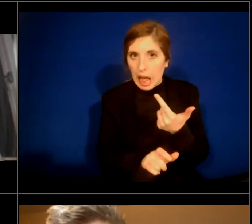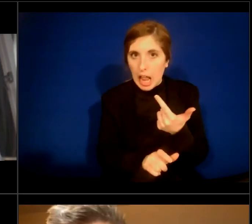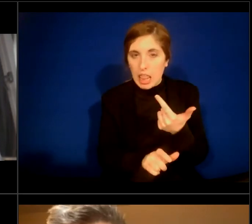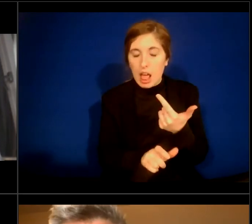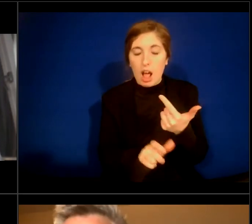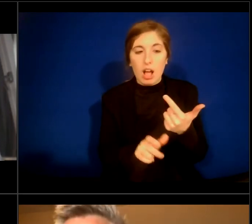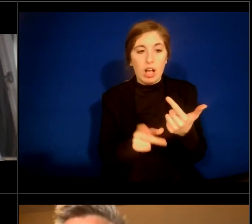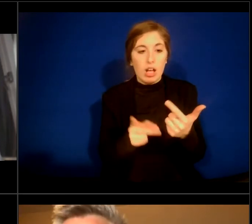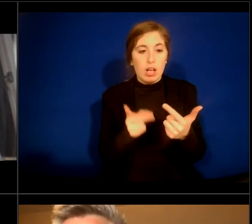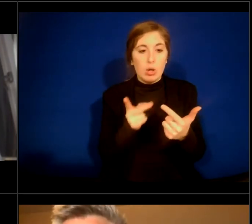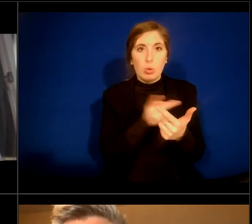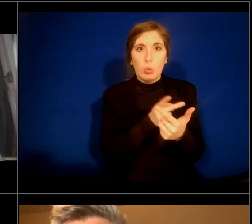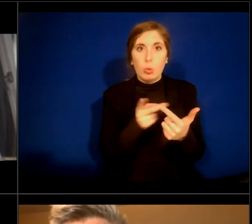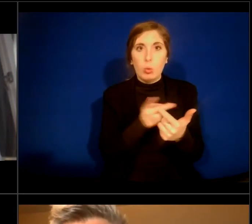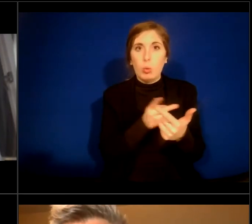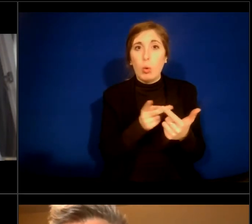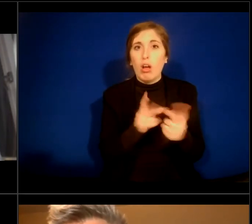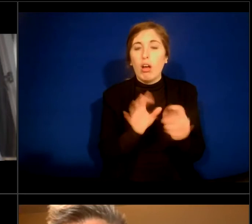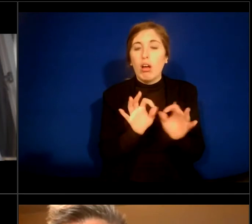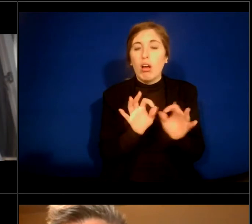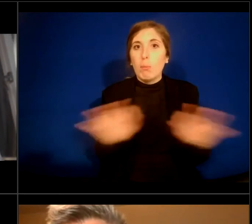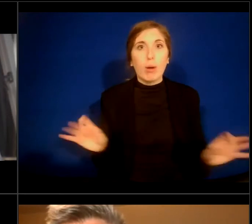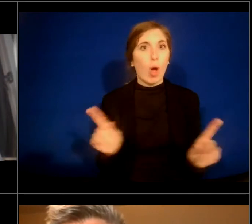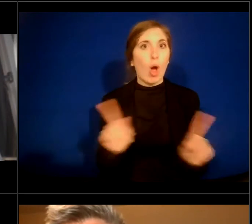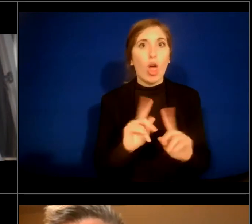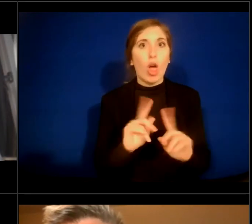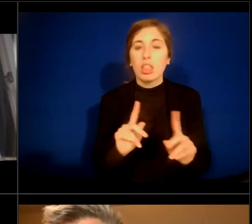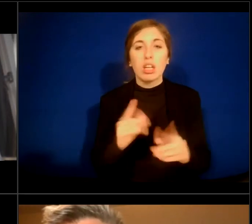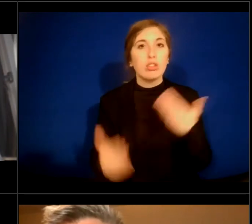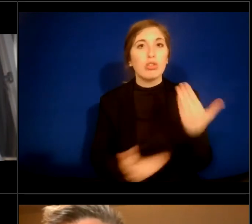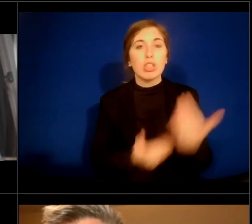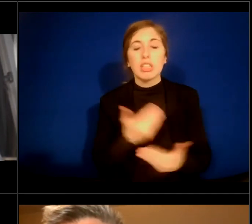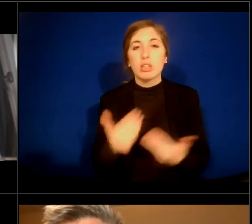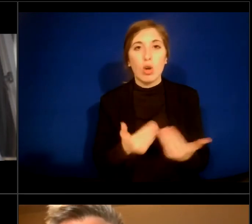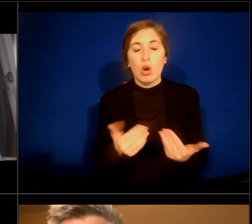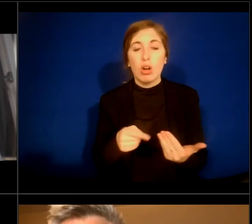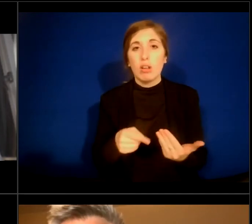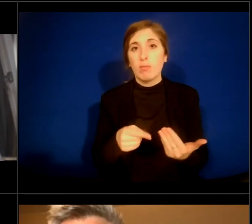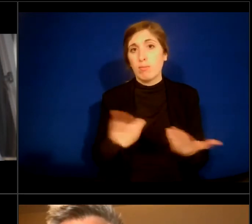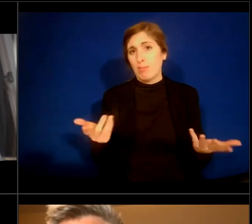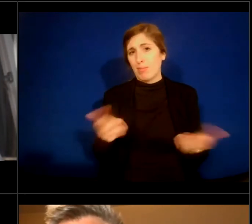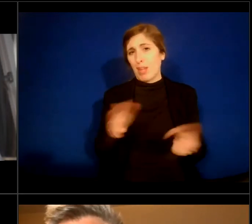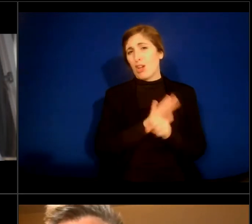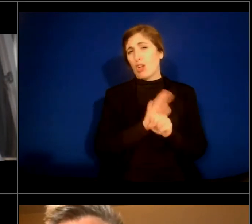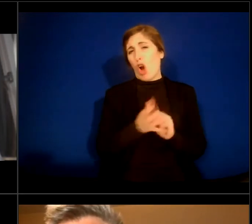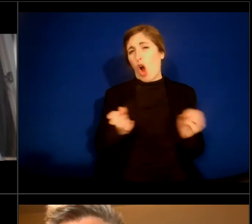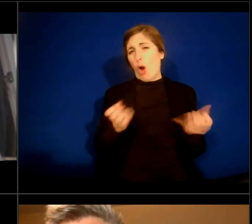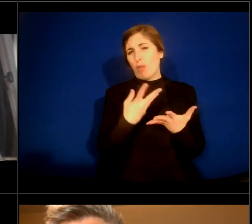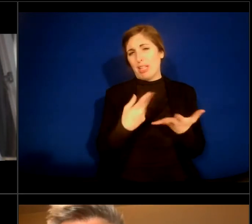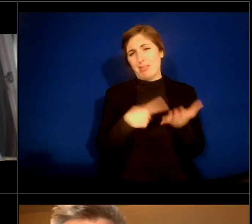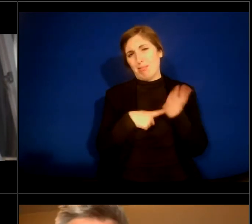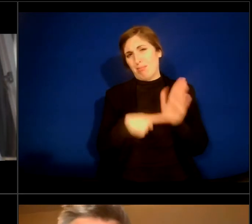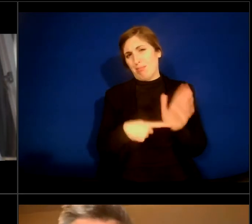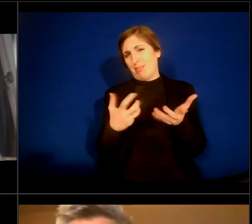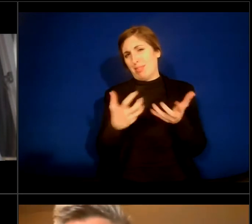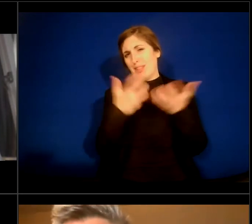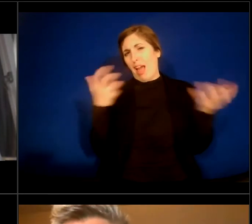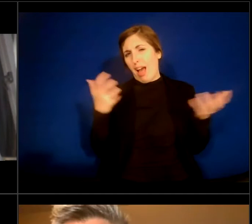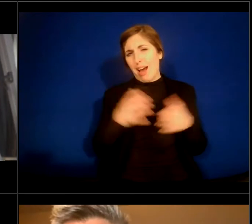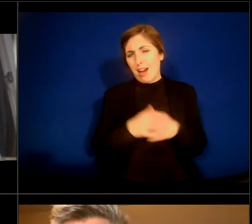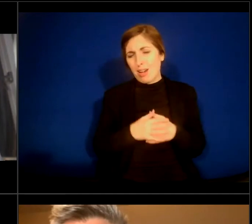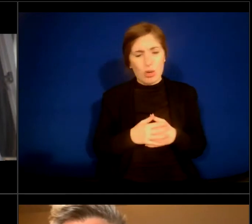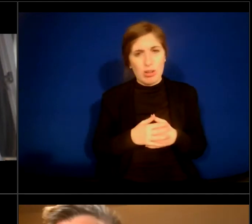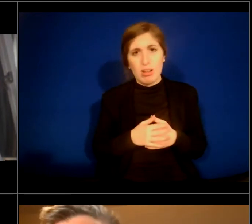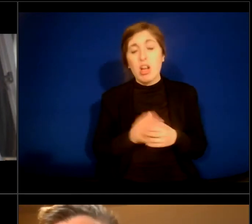profondamente impreparate a gestire le emergenze. Il Covid lo ha mostrato in maniera lampante. Il Covid è stato gestito all'interno